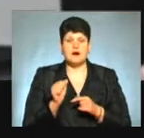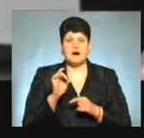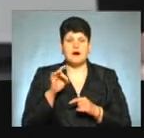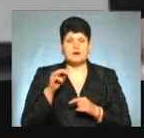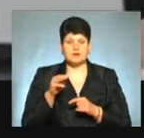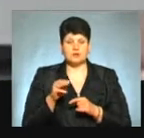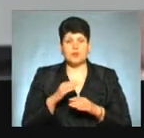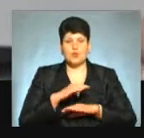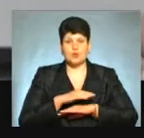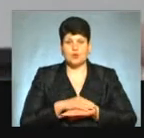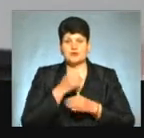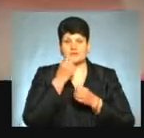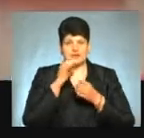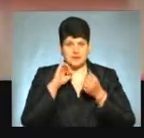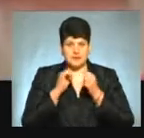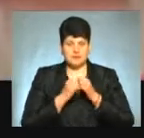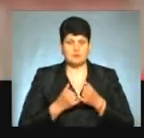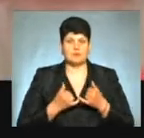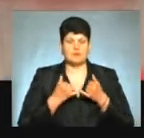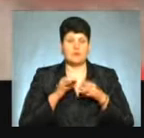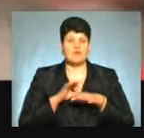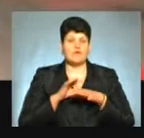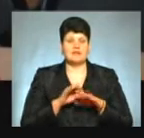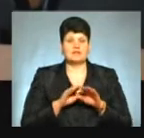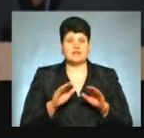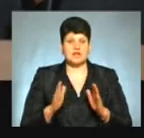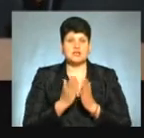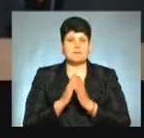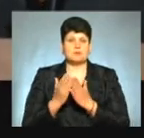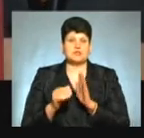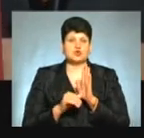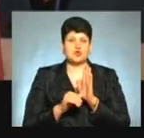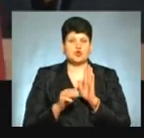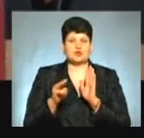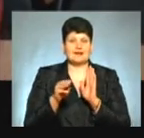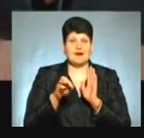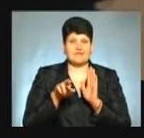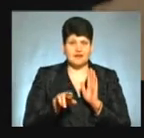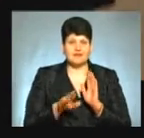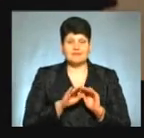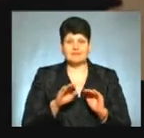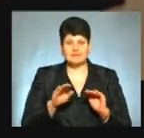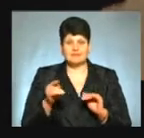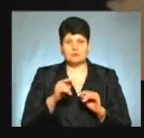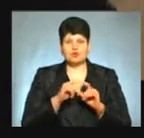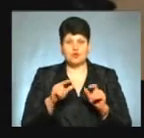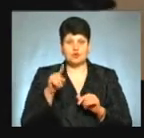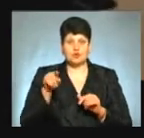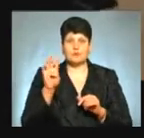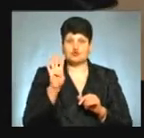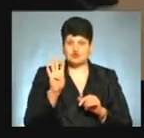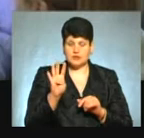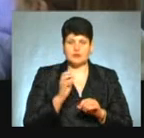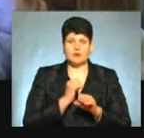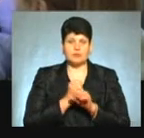пам'яті» провели в дитячій бібліотеці номер 3, що на бульварі Данила Галицького в Тернополі 6 травня. Під час заходу учні тернопільської школи номер